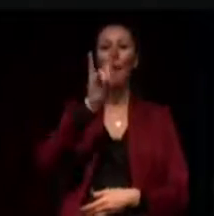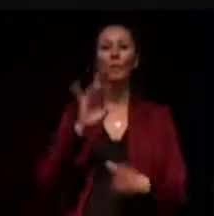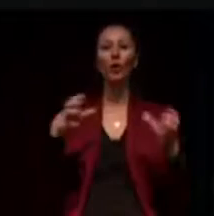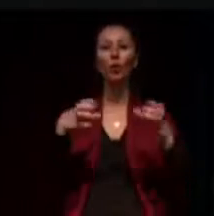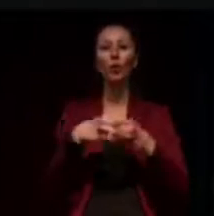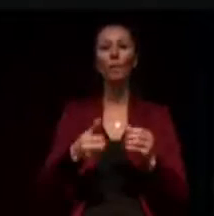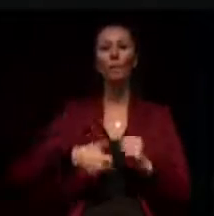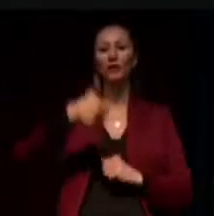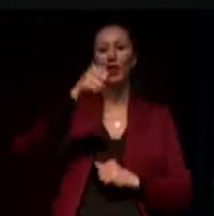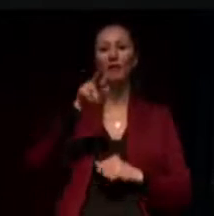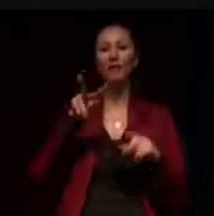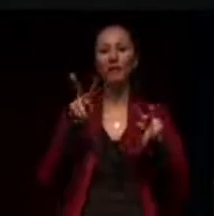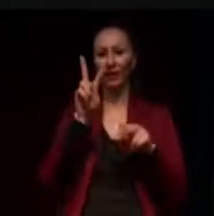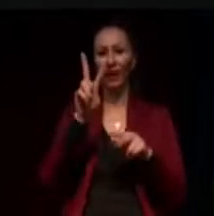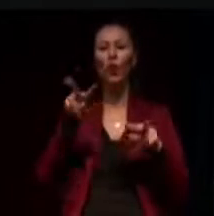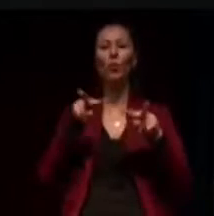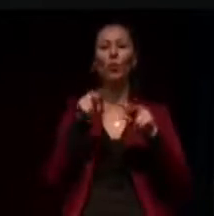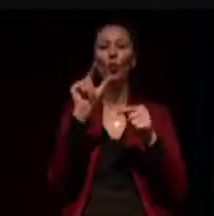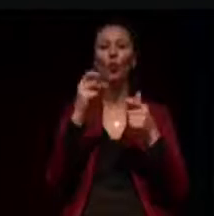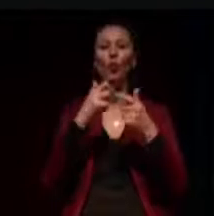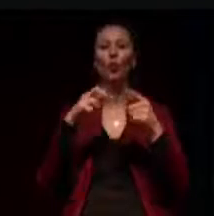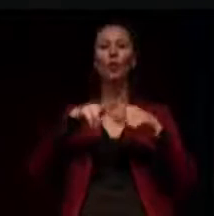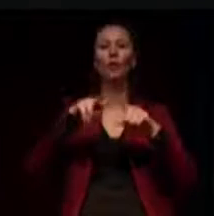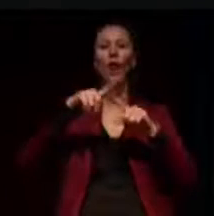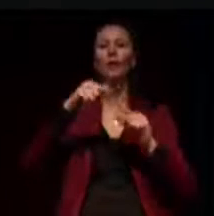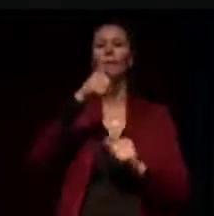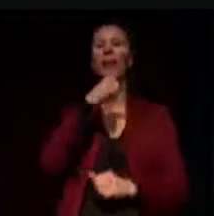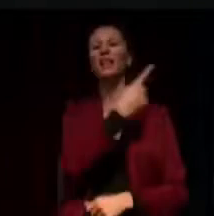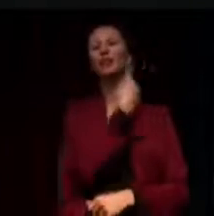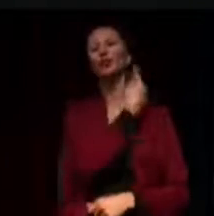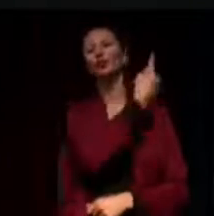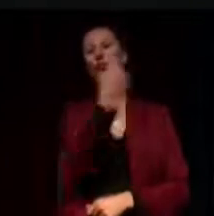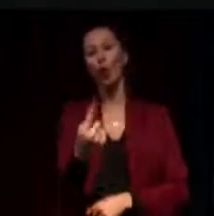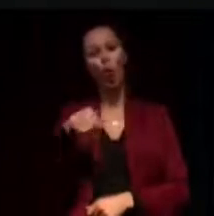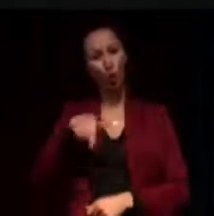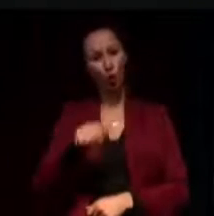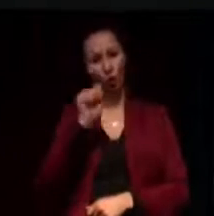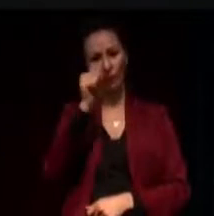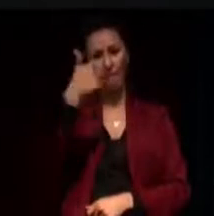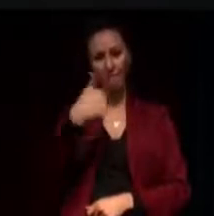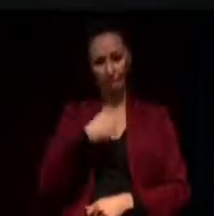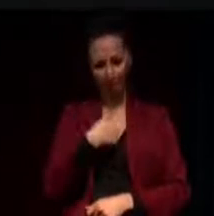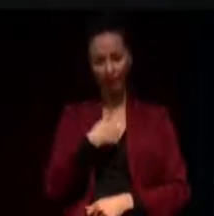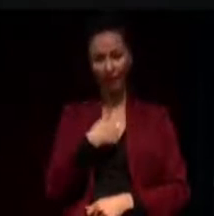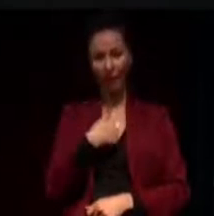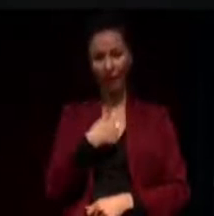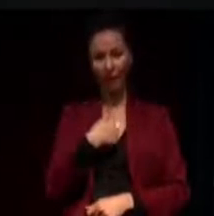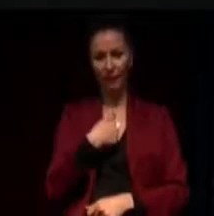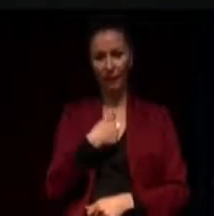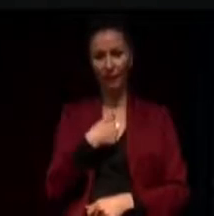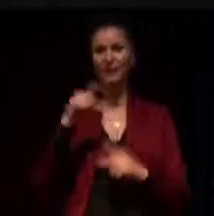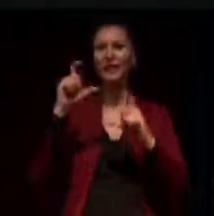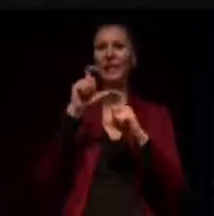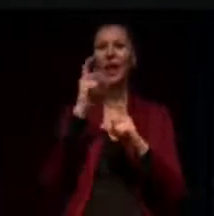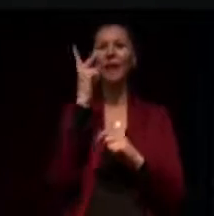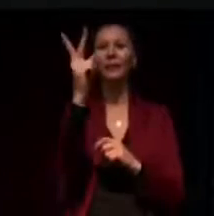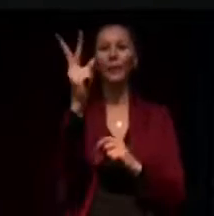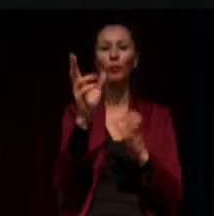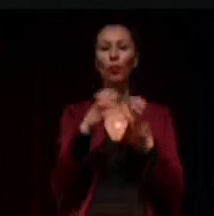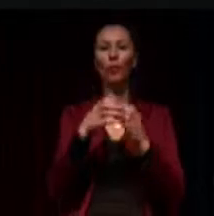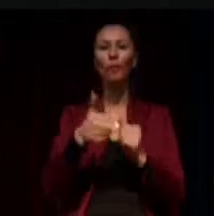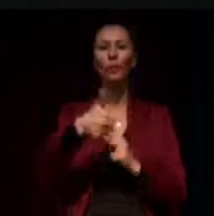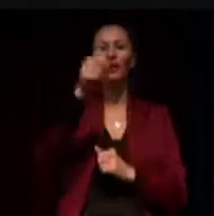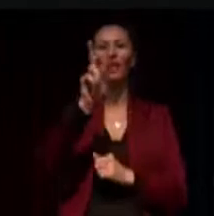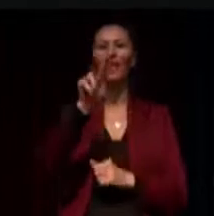Grup Başkan Vekili Murat Bey bunları söylüyor değerli arkadaşlar. O zaman ben de Selahattin Başkanımızdan, Grup